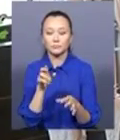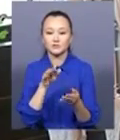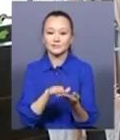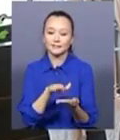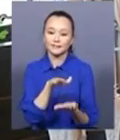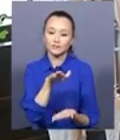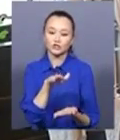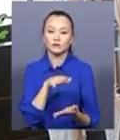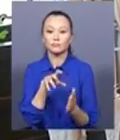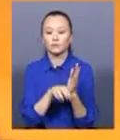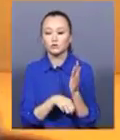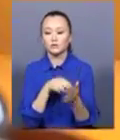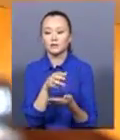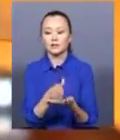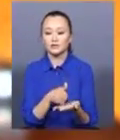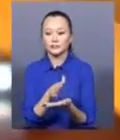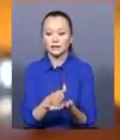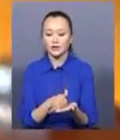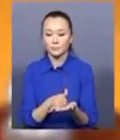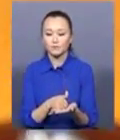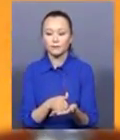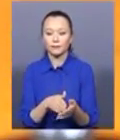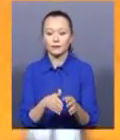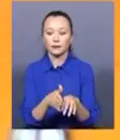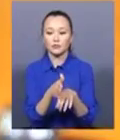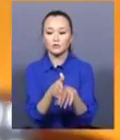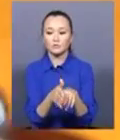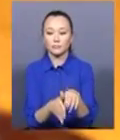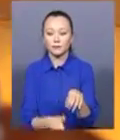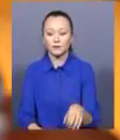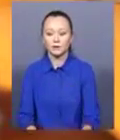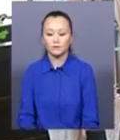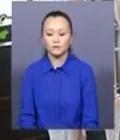После чего разрезаем пополам.